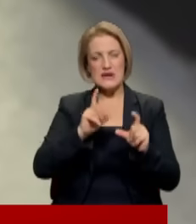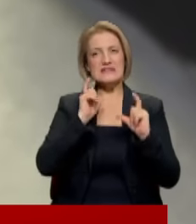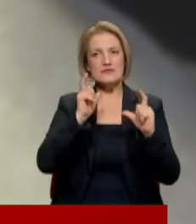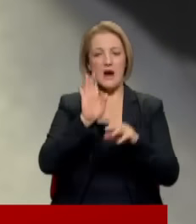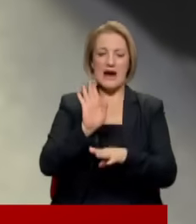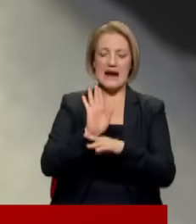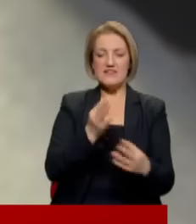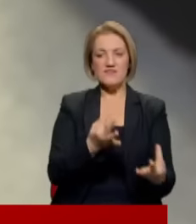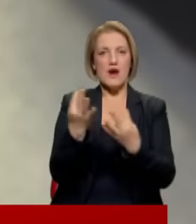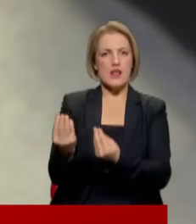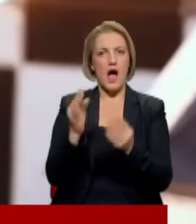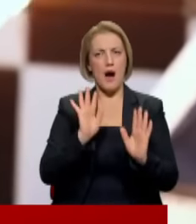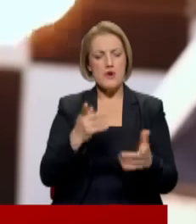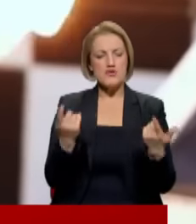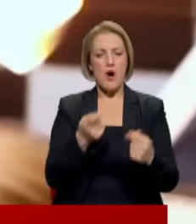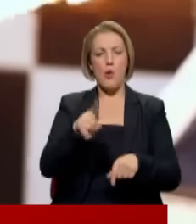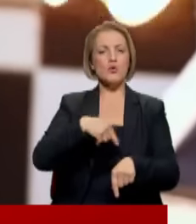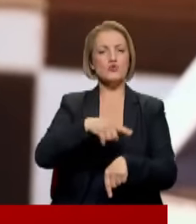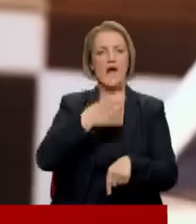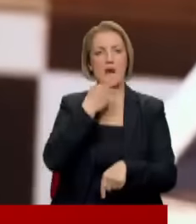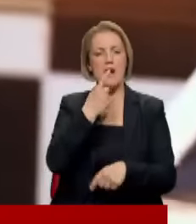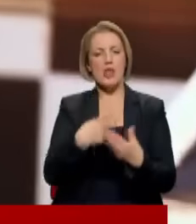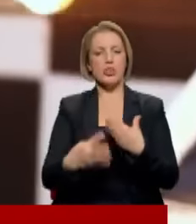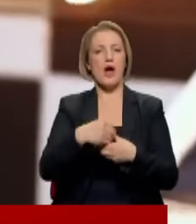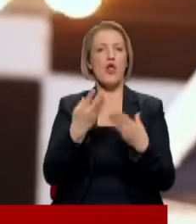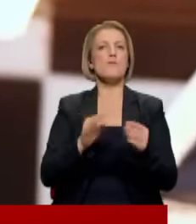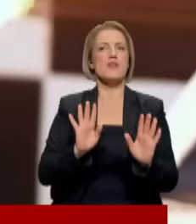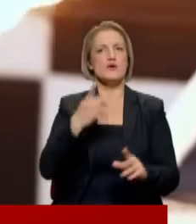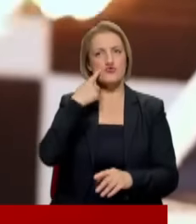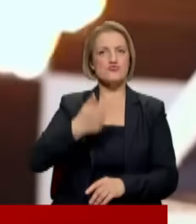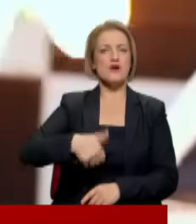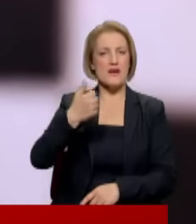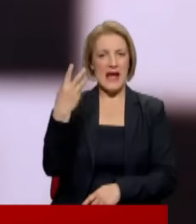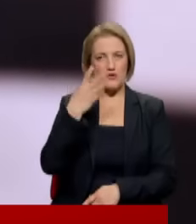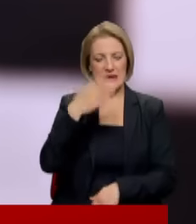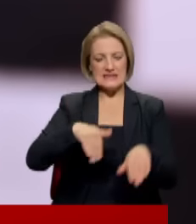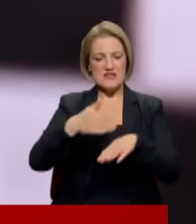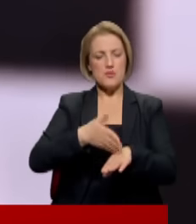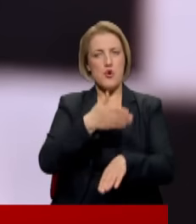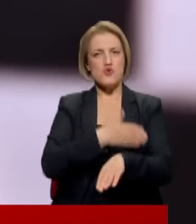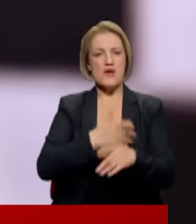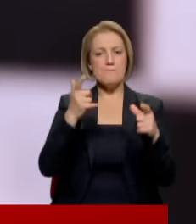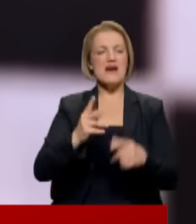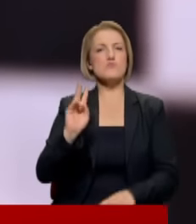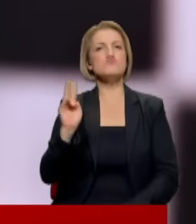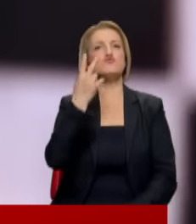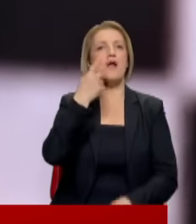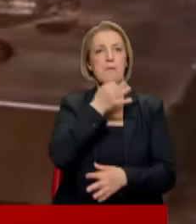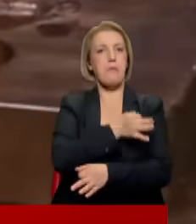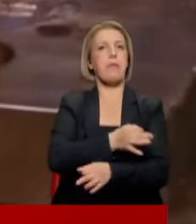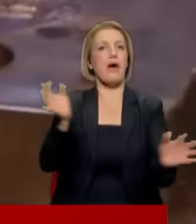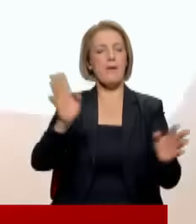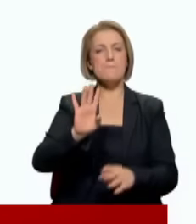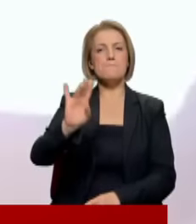sigorta kartı verildi ama çalıştıkları O süre emekliliğe dahil edilmedi Cumhurbaşkanı Erdoğan seçim öncesi meydanda Müjde sözü verdi